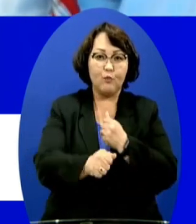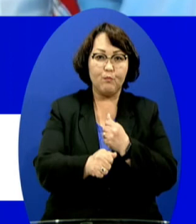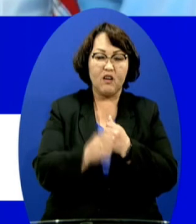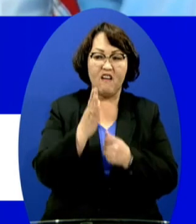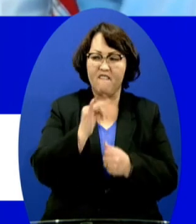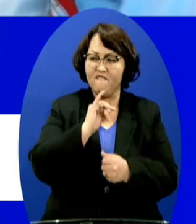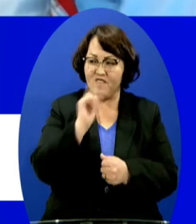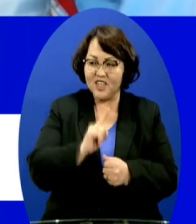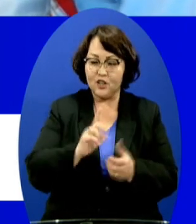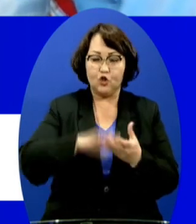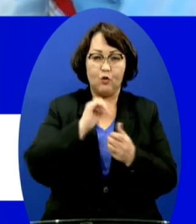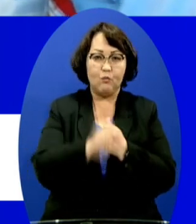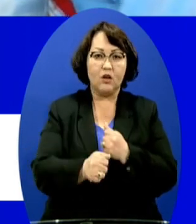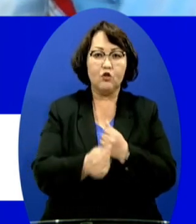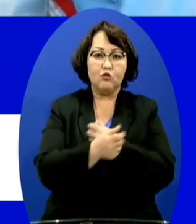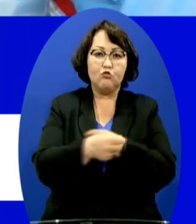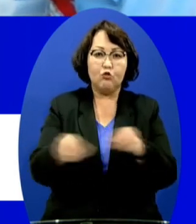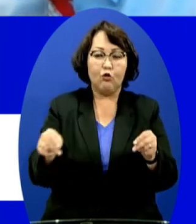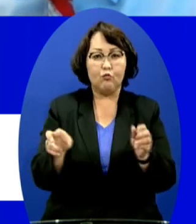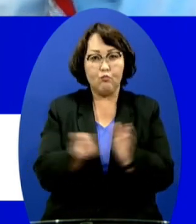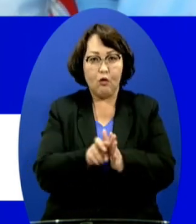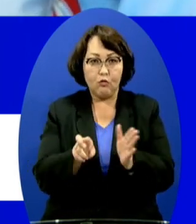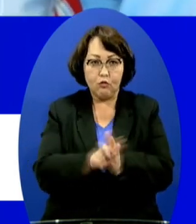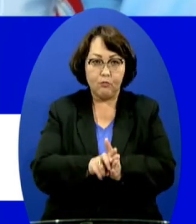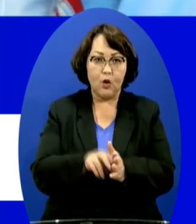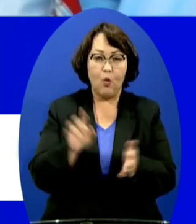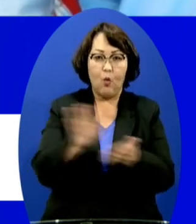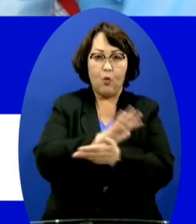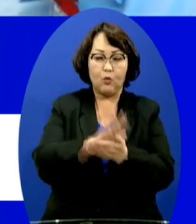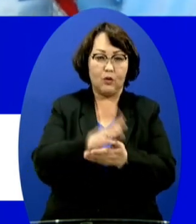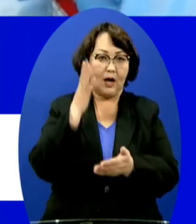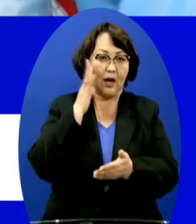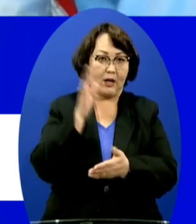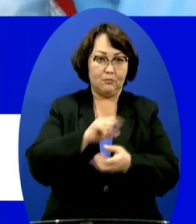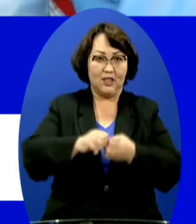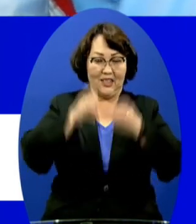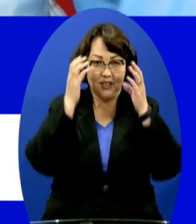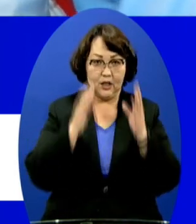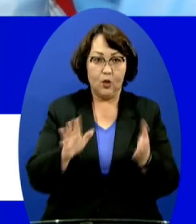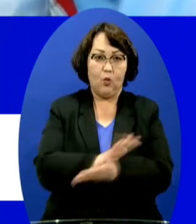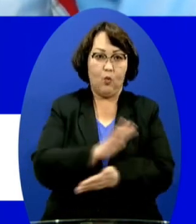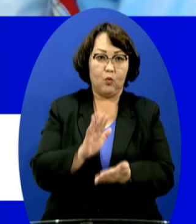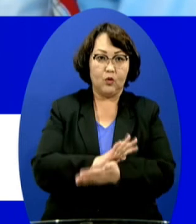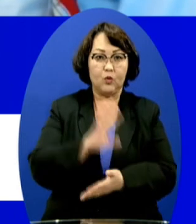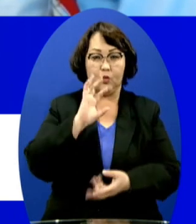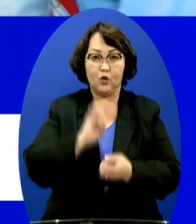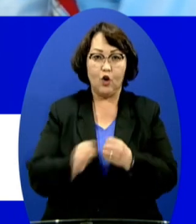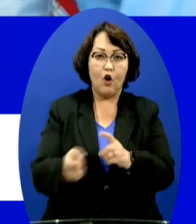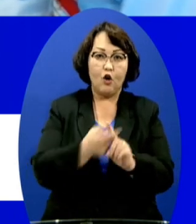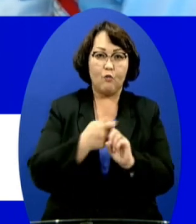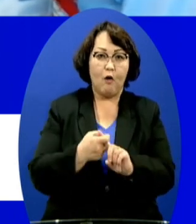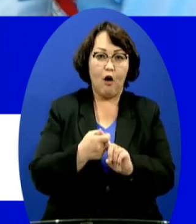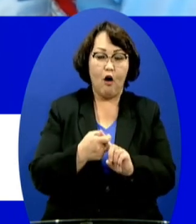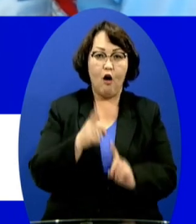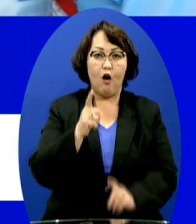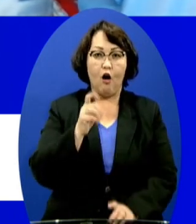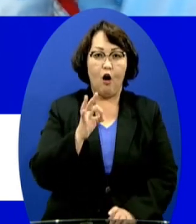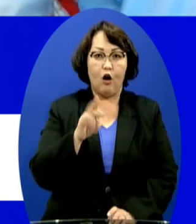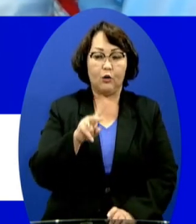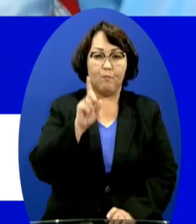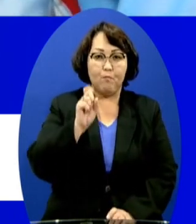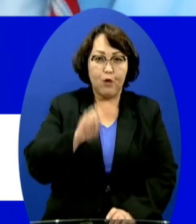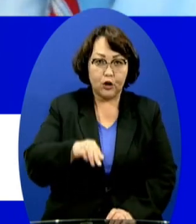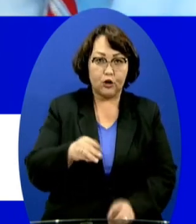яа холбогдох хэрэгтэй холболтууд за тэгэд төргөн шийдвэрлэх төргөлөөсхөд бол шаардлагатай холболтууд гэдэг бүх холболтуудыг бид нэр энэ